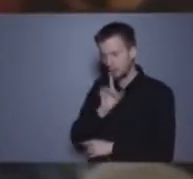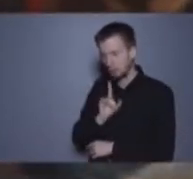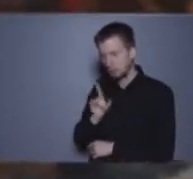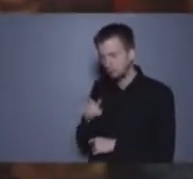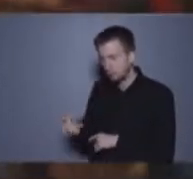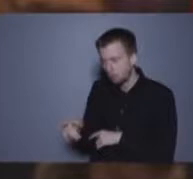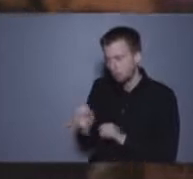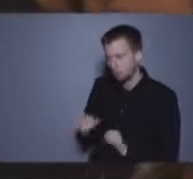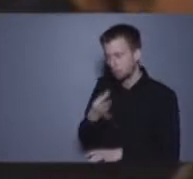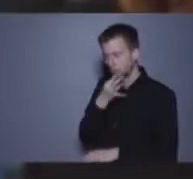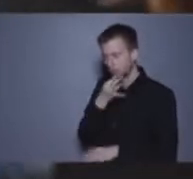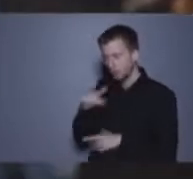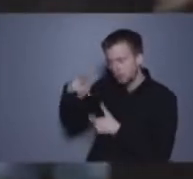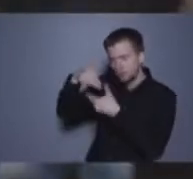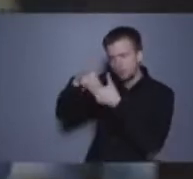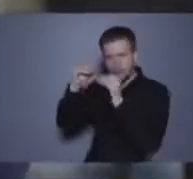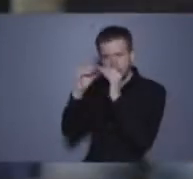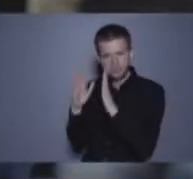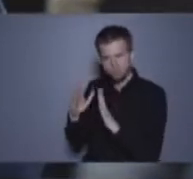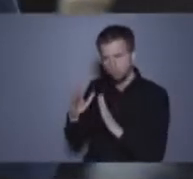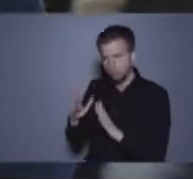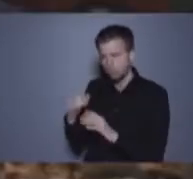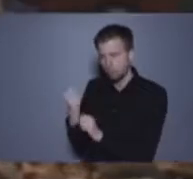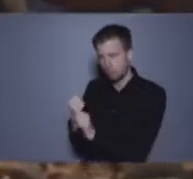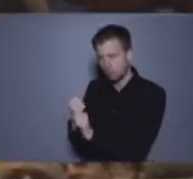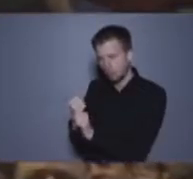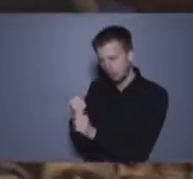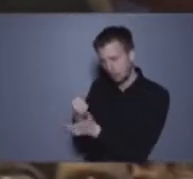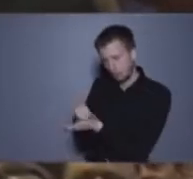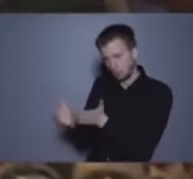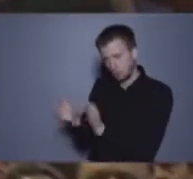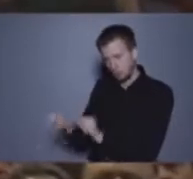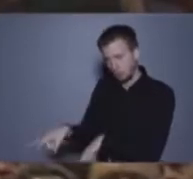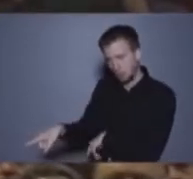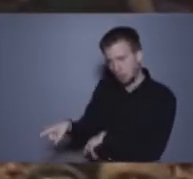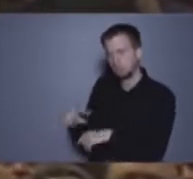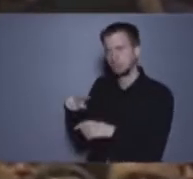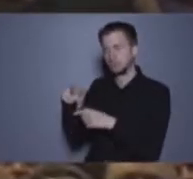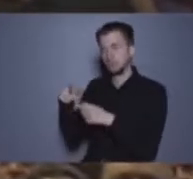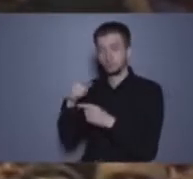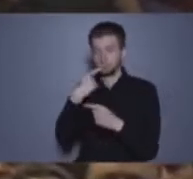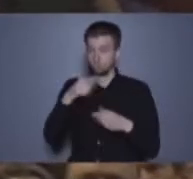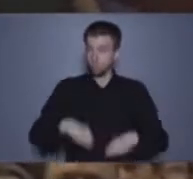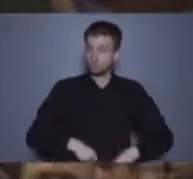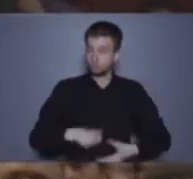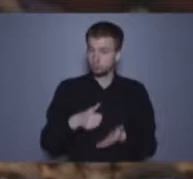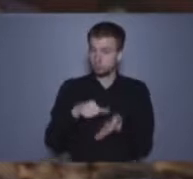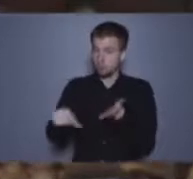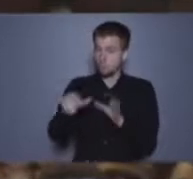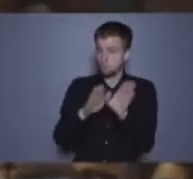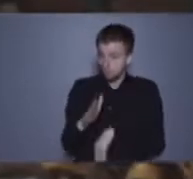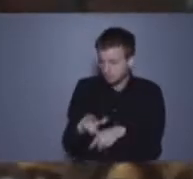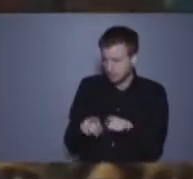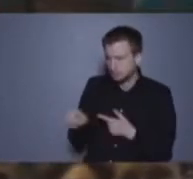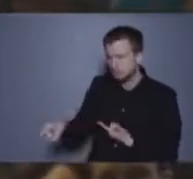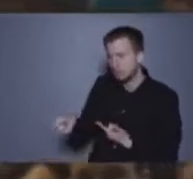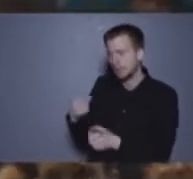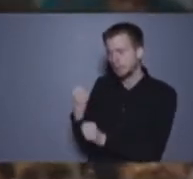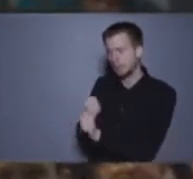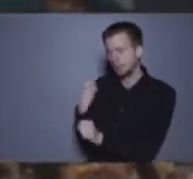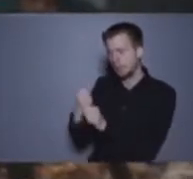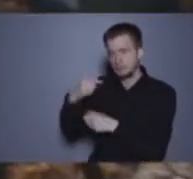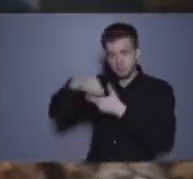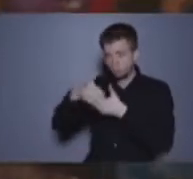gratuit qui permet de moins payer l'ouvrier, mais également au travail en lui assignant les tâches les